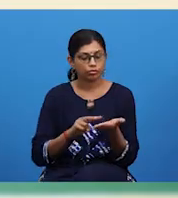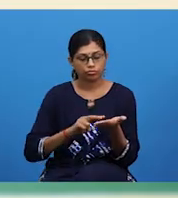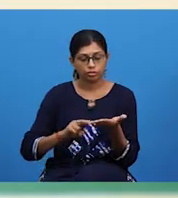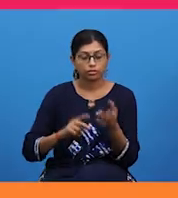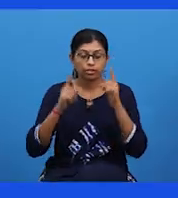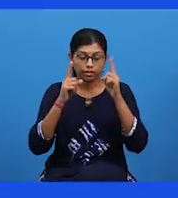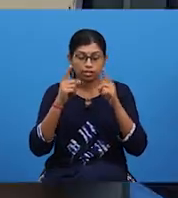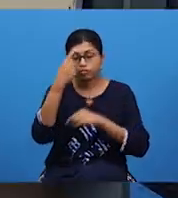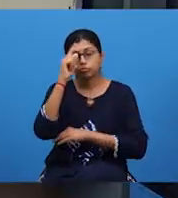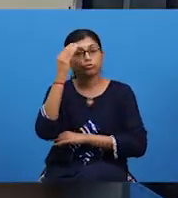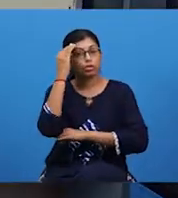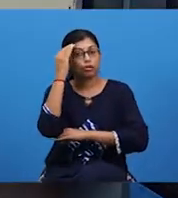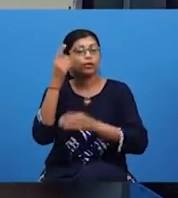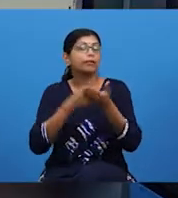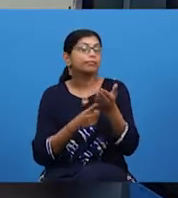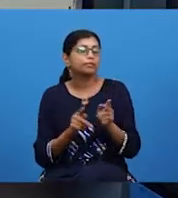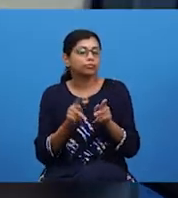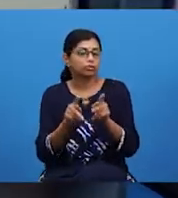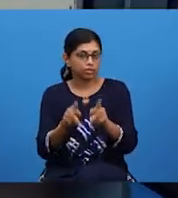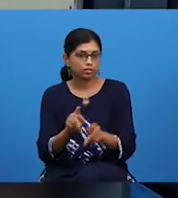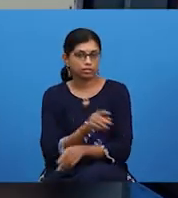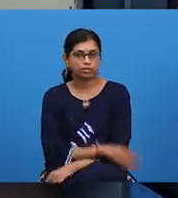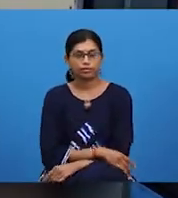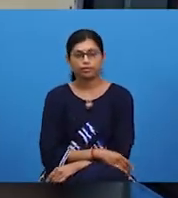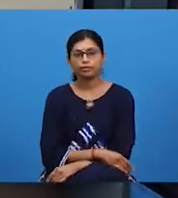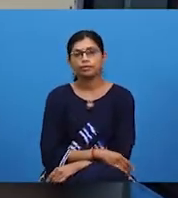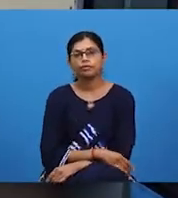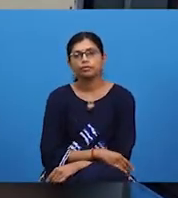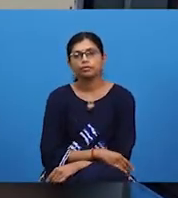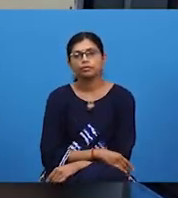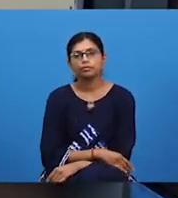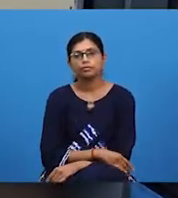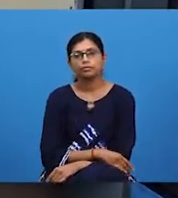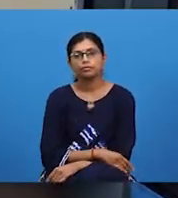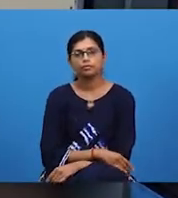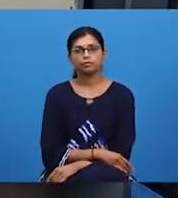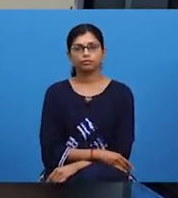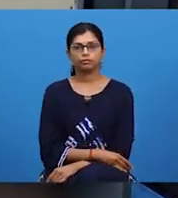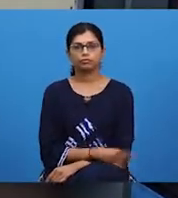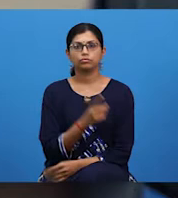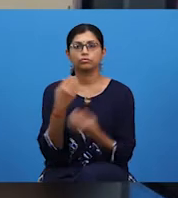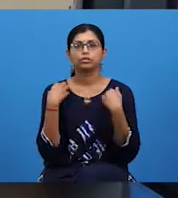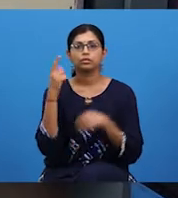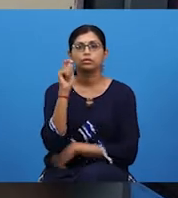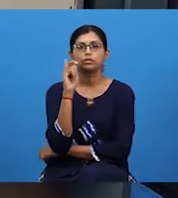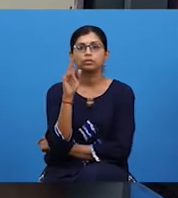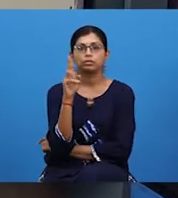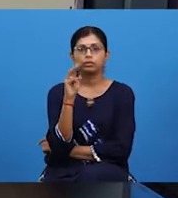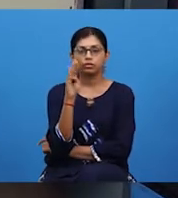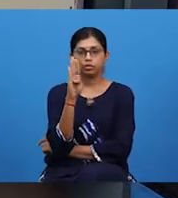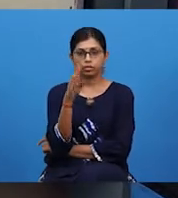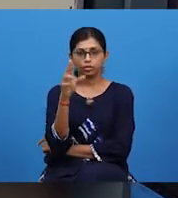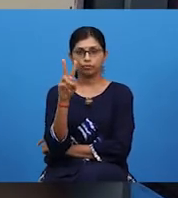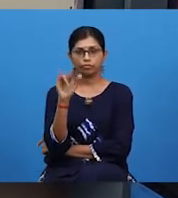tiub whisky. Jadi untuk aktiviti ini, saya telah sediakan tiub whisky yang berisi dengan kanji dan tiub whisky